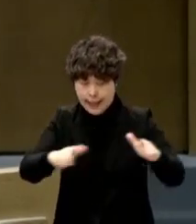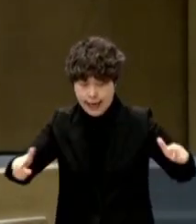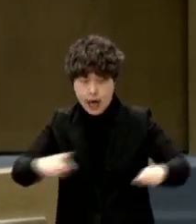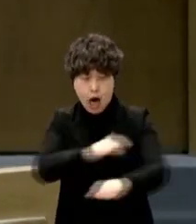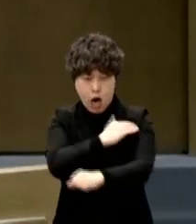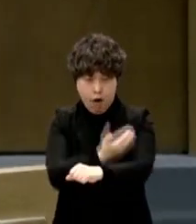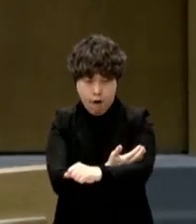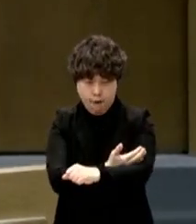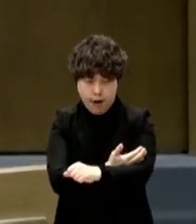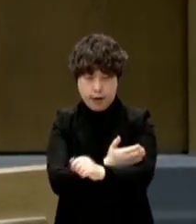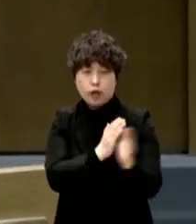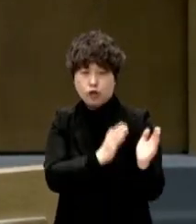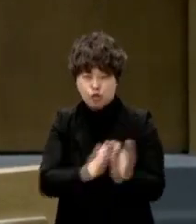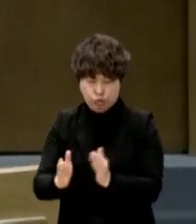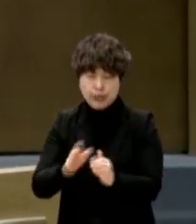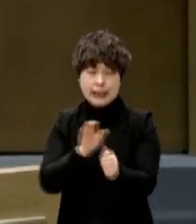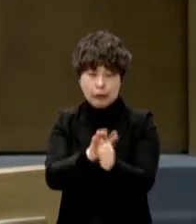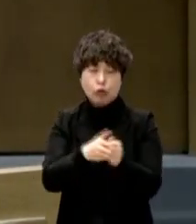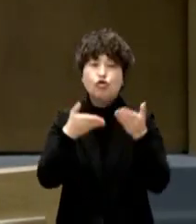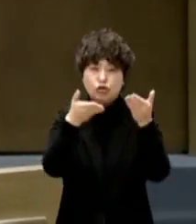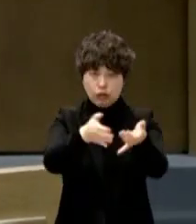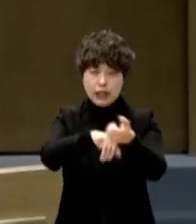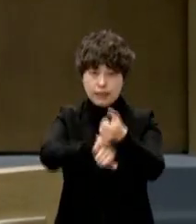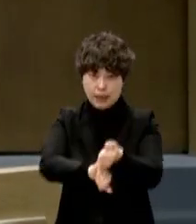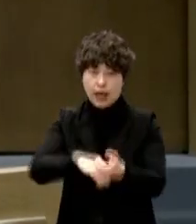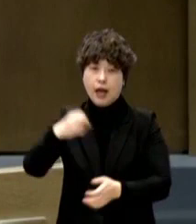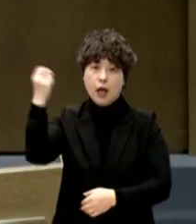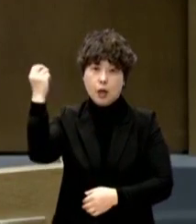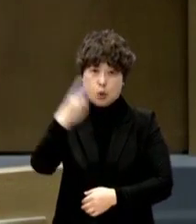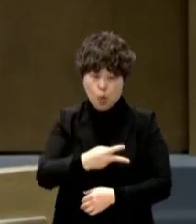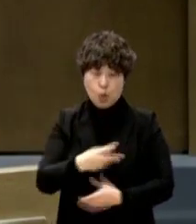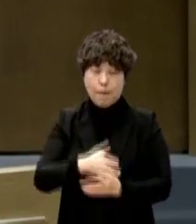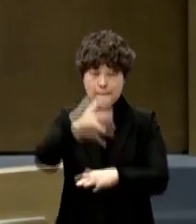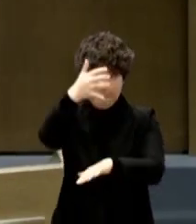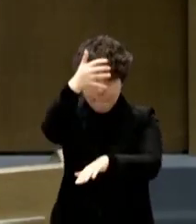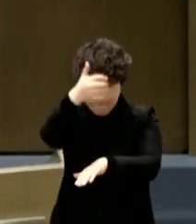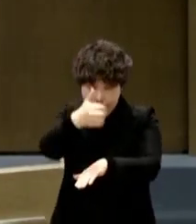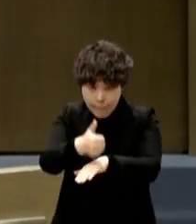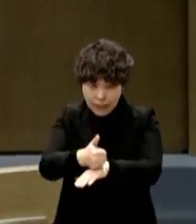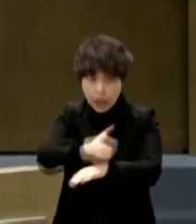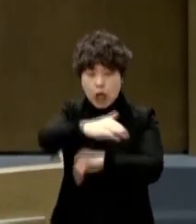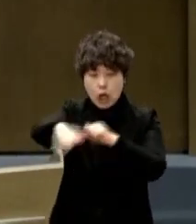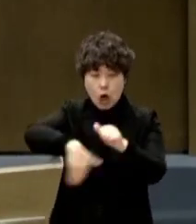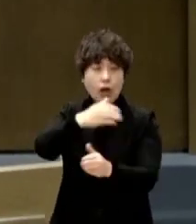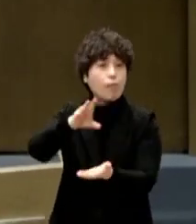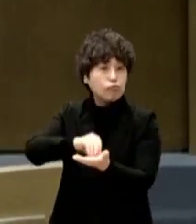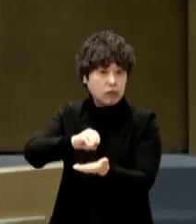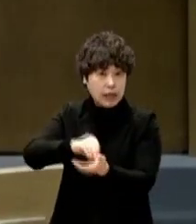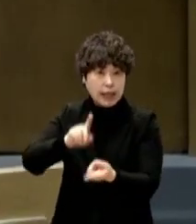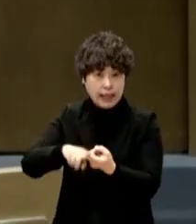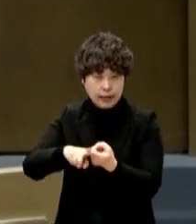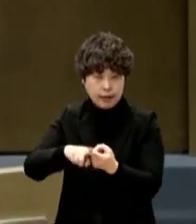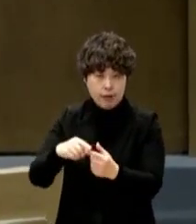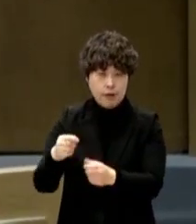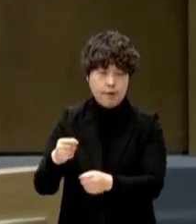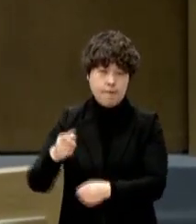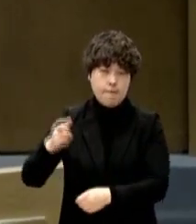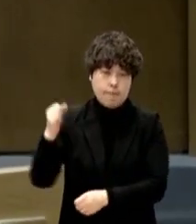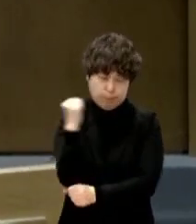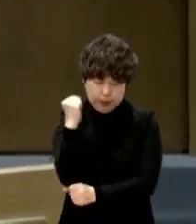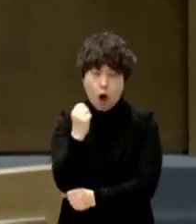있도록 지원하겠습니다. 마지막으로 경기교육 앞에 놓인 현안 과제는 흔들림 없이